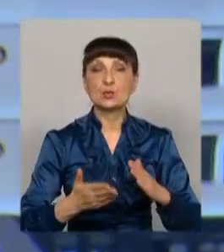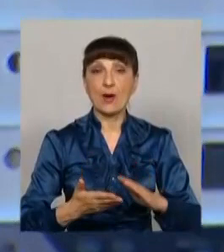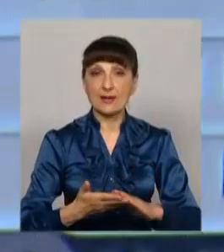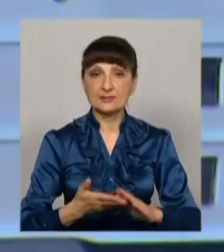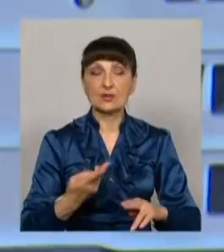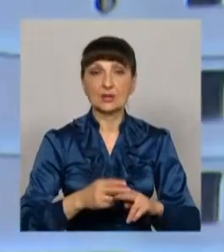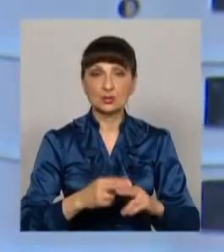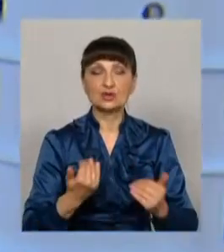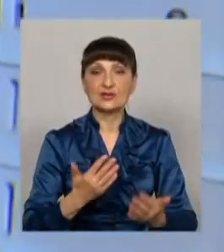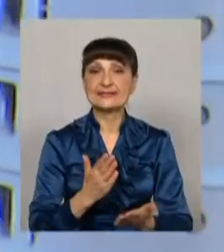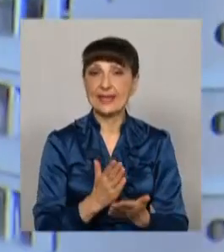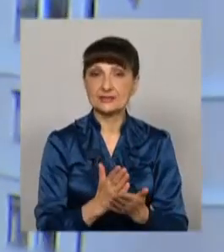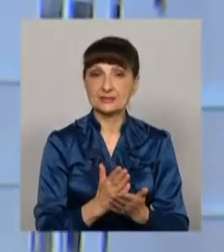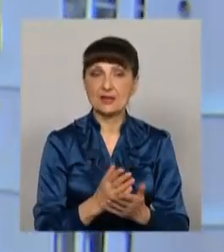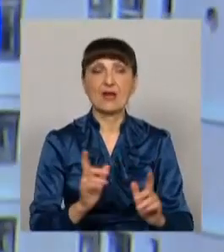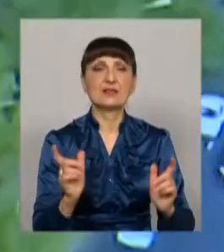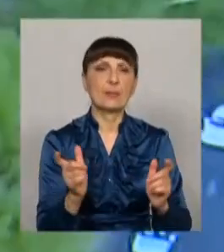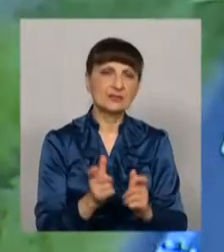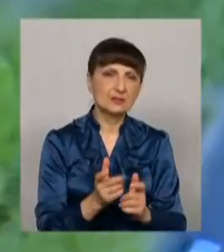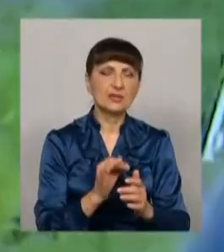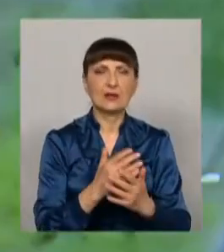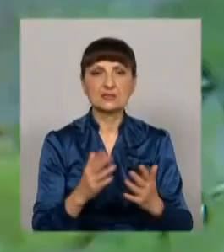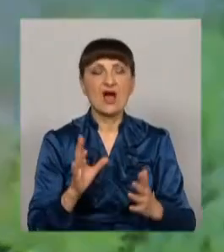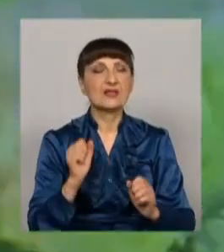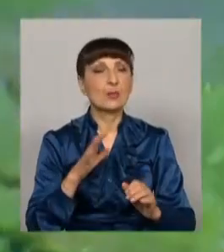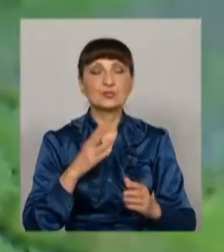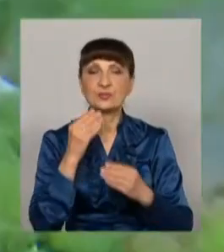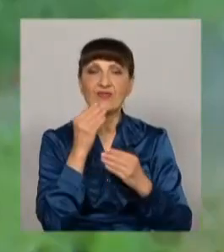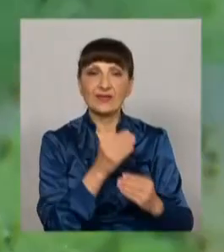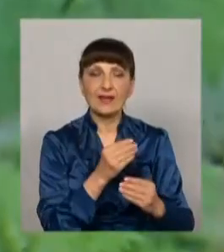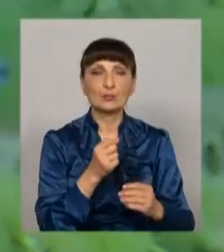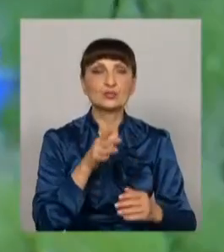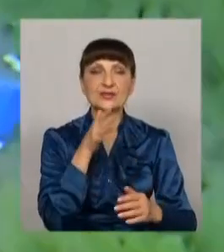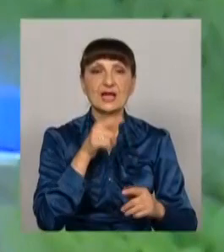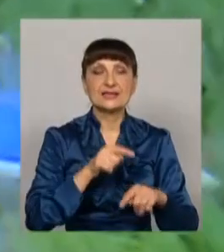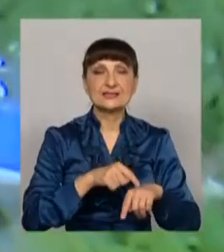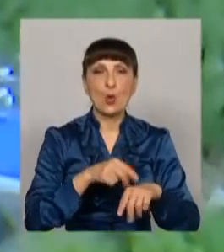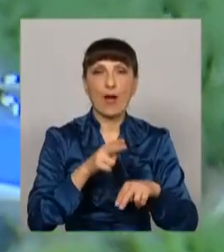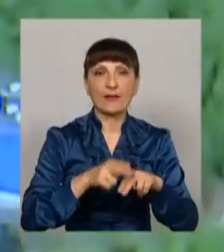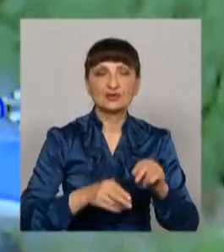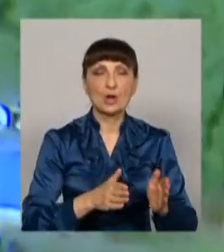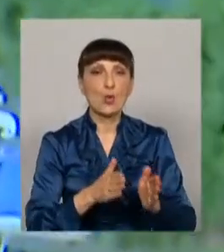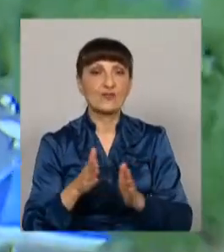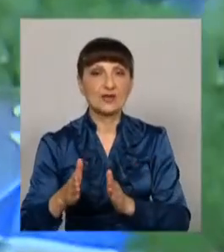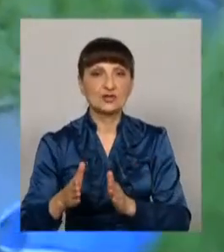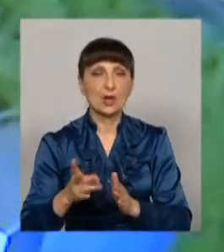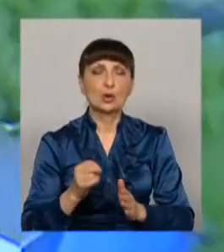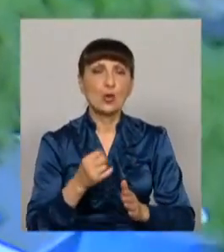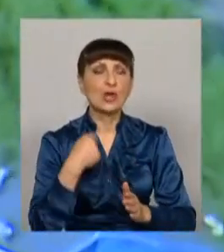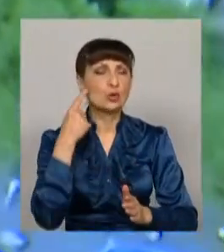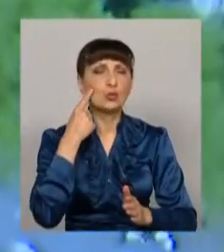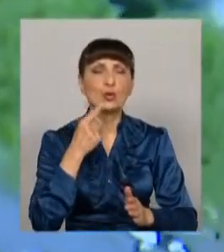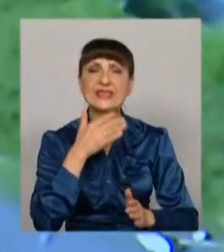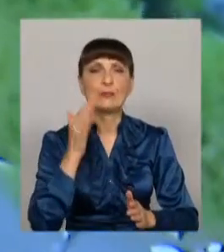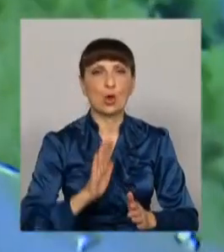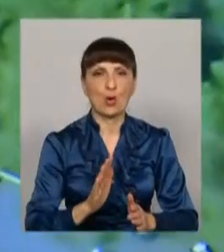та ситуация, которая сейчас сложилась, это и пандемия и так далее, может повлиять на окончание сроков. Но я думаю, незначительно. Я думаю, в